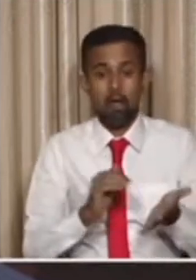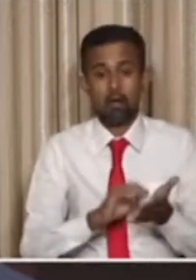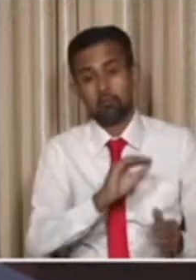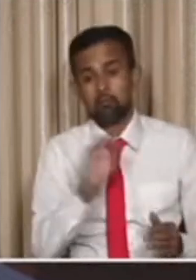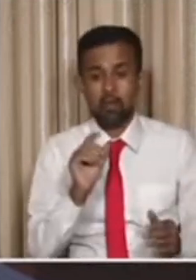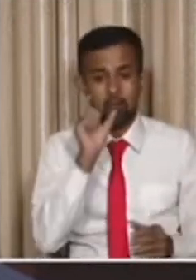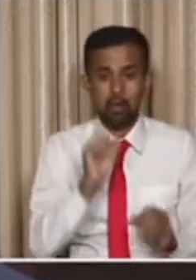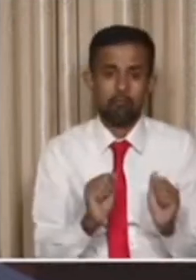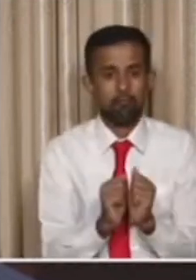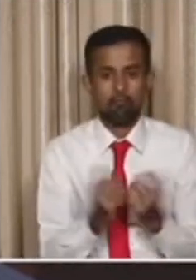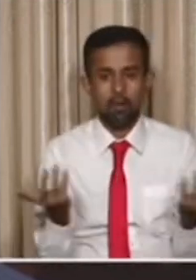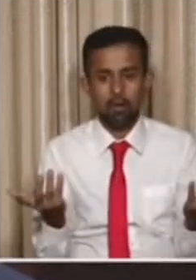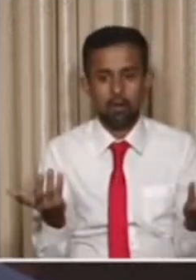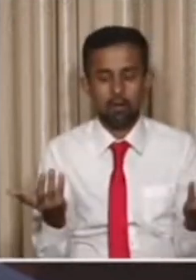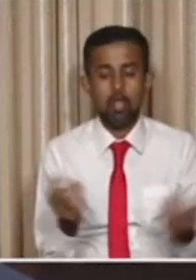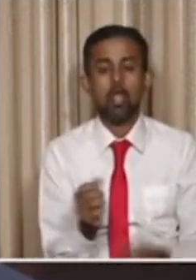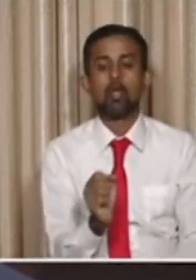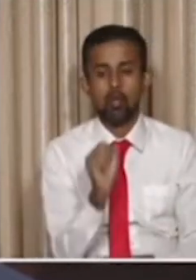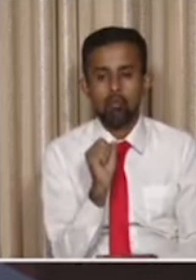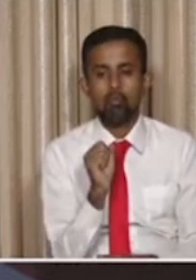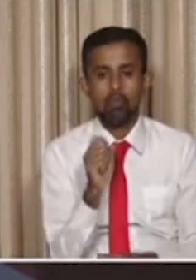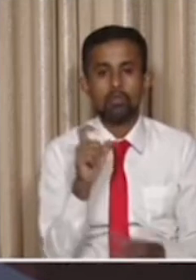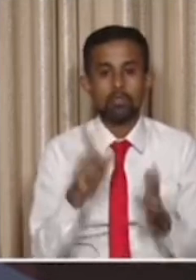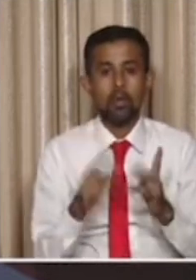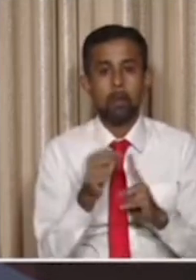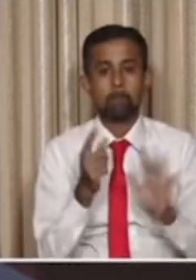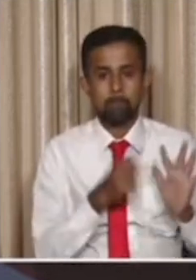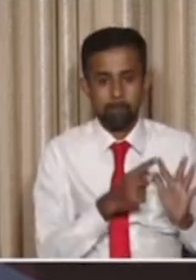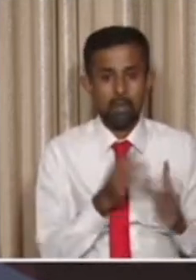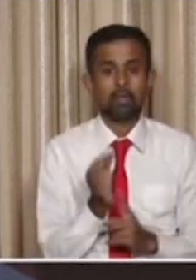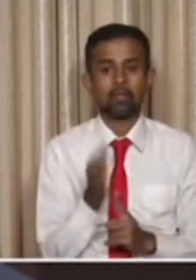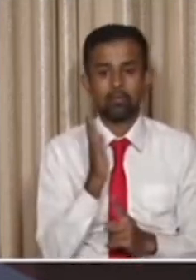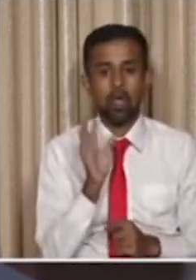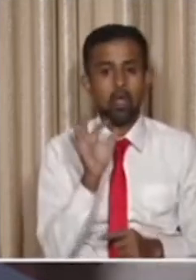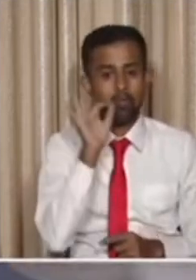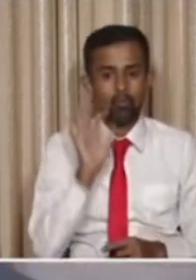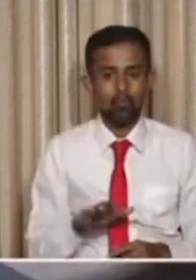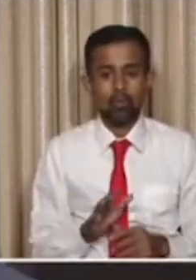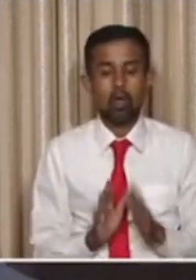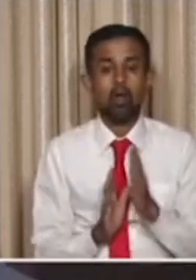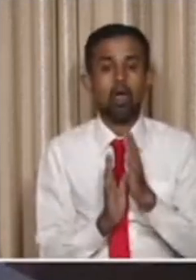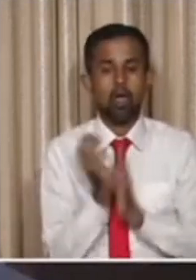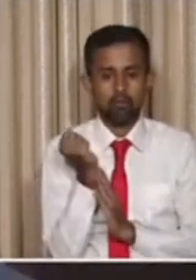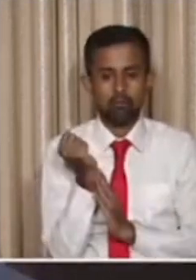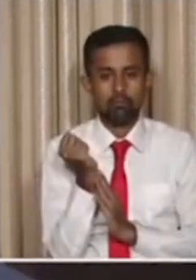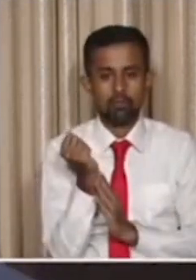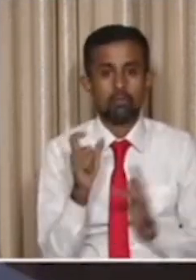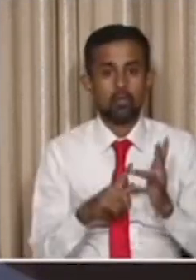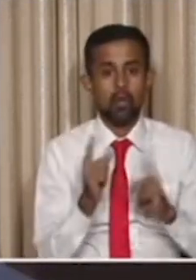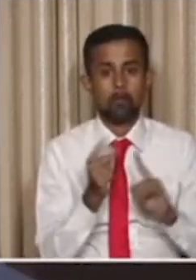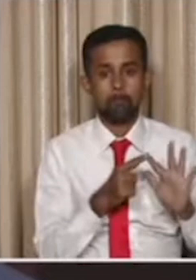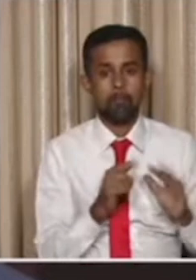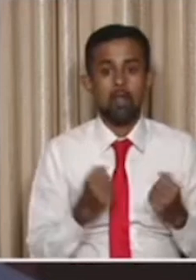පස්සේ බලන්නම් කියලා හරියන්නේ නැහැ. මොකද්ද කෝප් එකේ සභාපතිතුමාගේ පුතාට තියෙන අයිතිය කෝප් එකේ